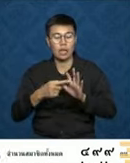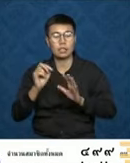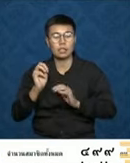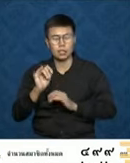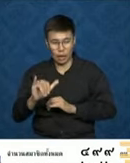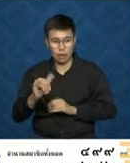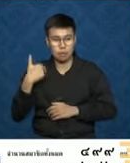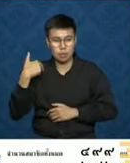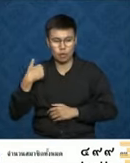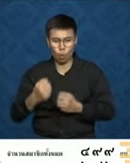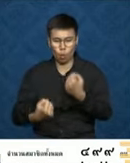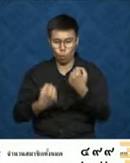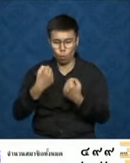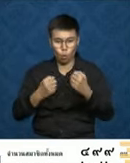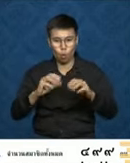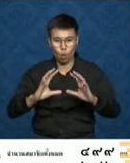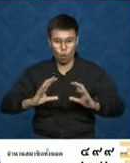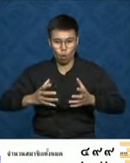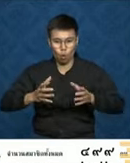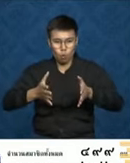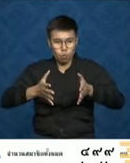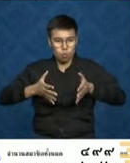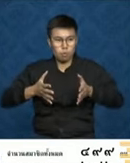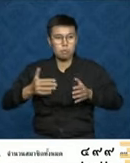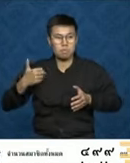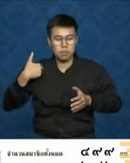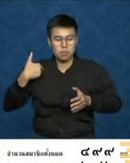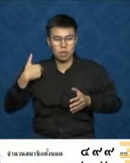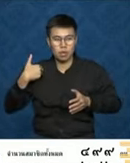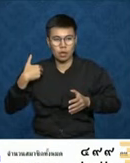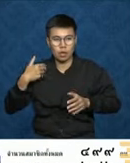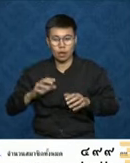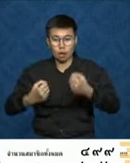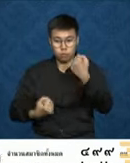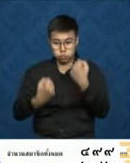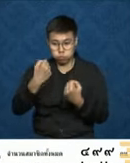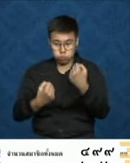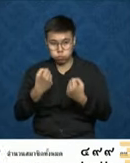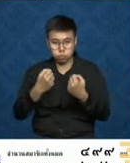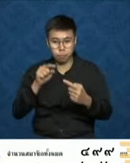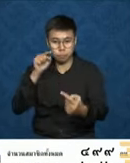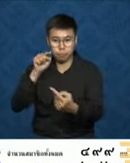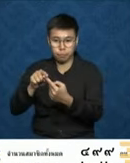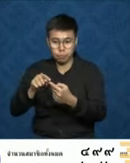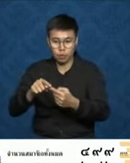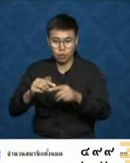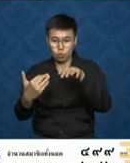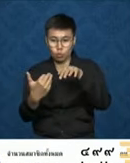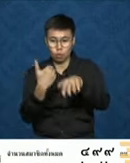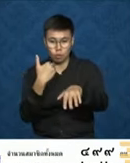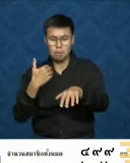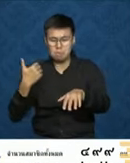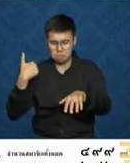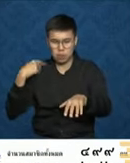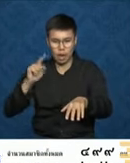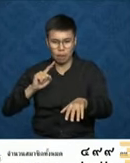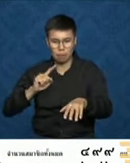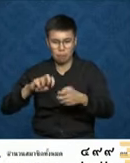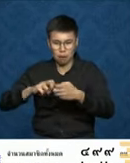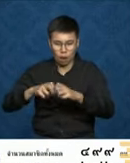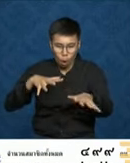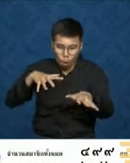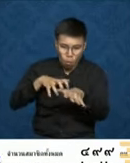บรรทุกรถพ่วงเนี่ยเข้าออกอ่าจากหมู่บ้านเนี่ยค่ะเข้าออกจากซอยมาถนนใหญ่เนี่ยเป็นประจำและก็เกิดอุบัติเหตุเป็นประจำ